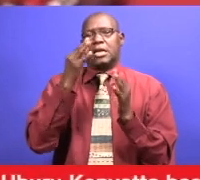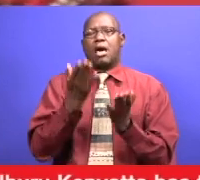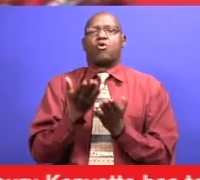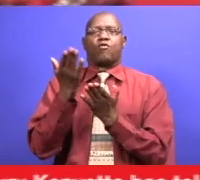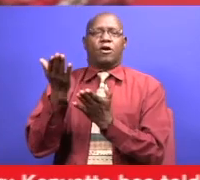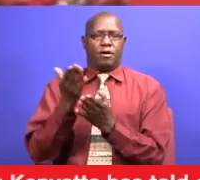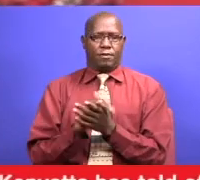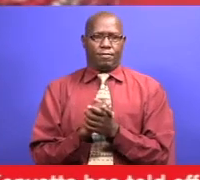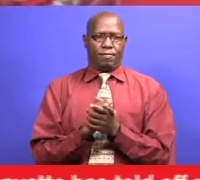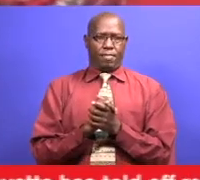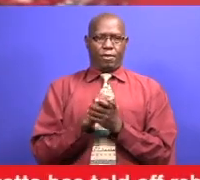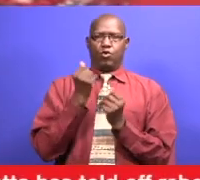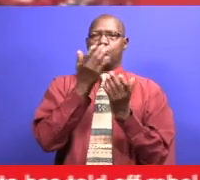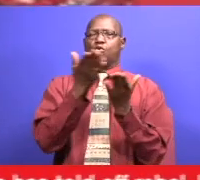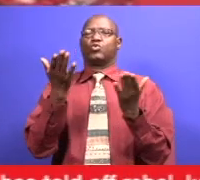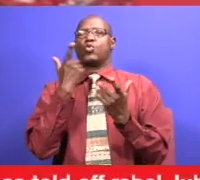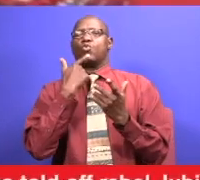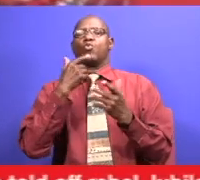ambao walipata vyeo